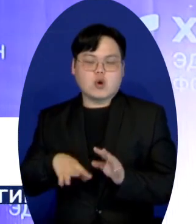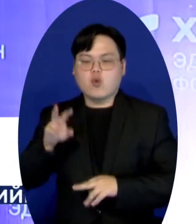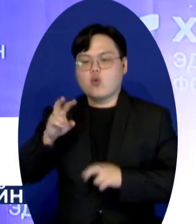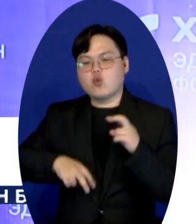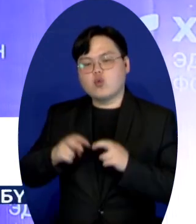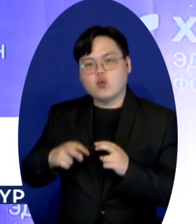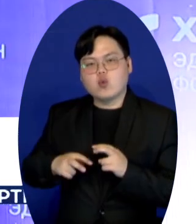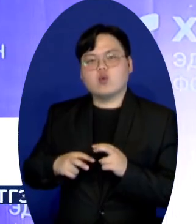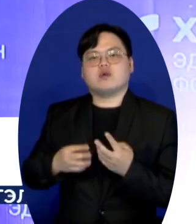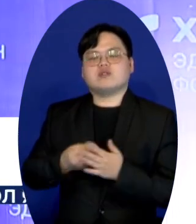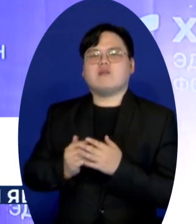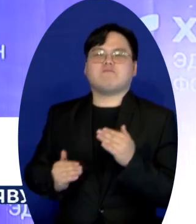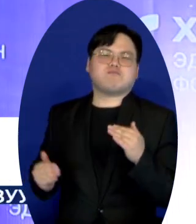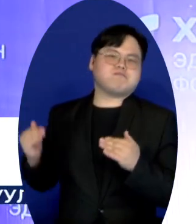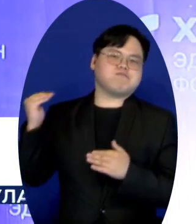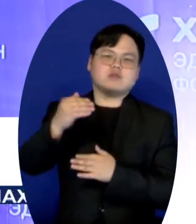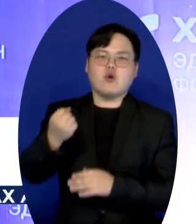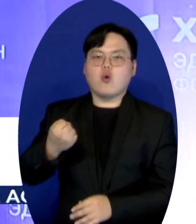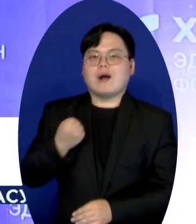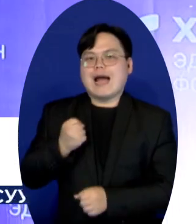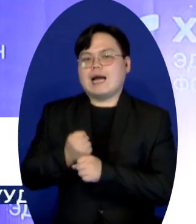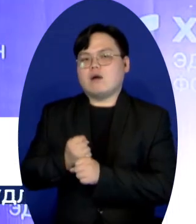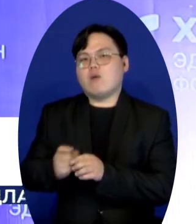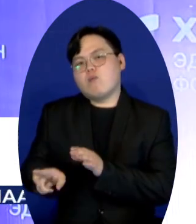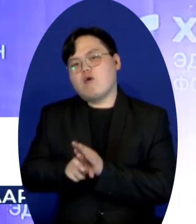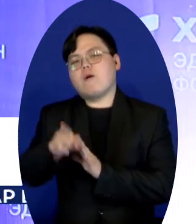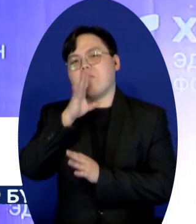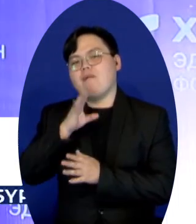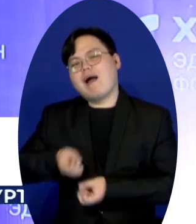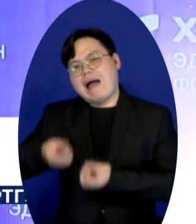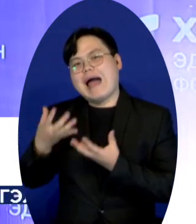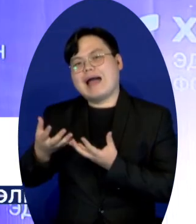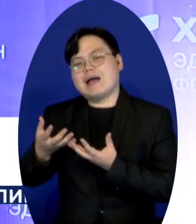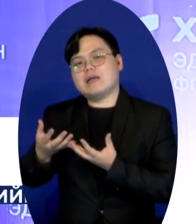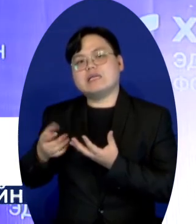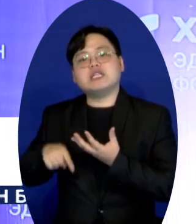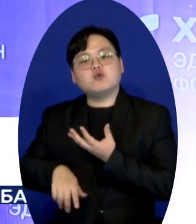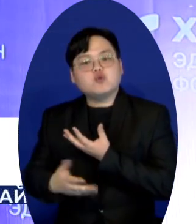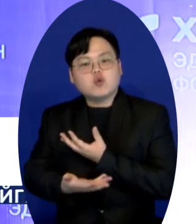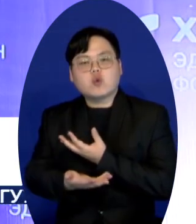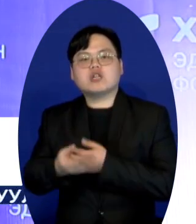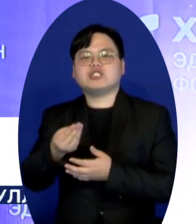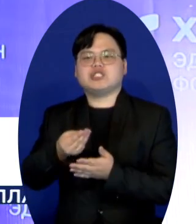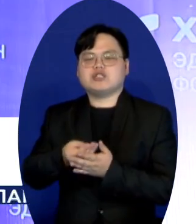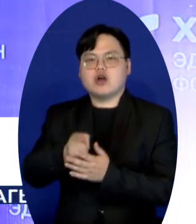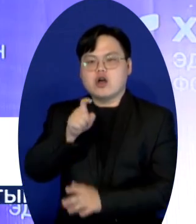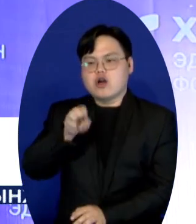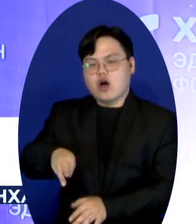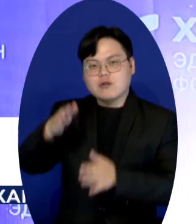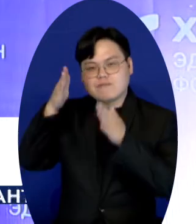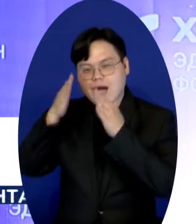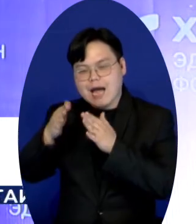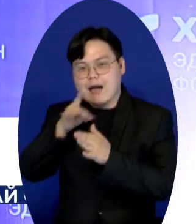үйлдвэрлэхийн дээд хүчин чадлаар бол ажиллах боломжууд гарч ирнэ. Яа тэгэхээр энэ сэргэлтийн хүрээнд бол томоохон